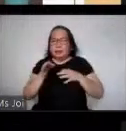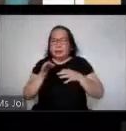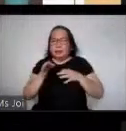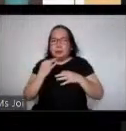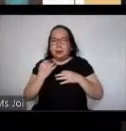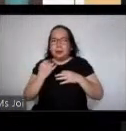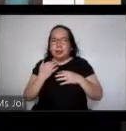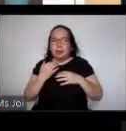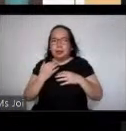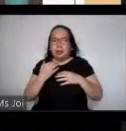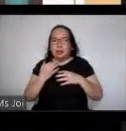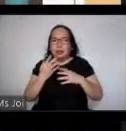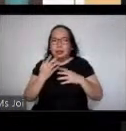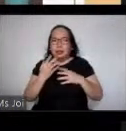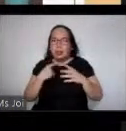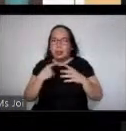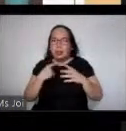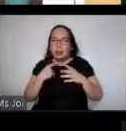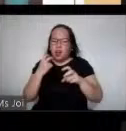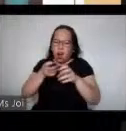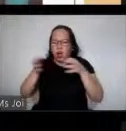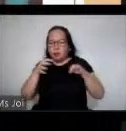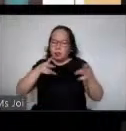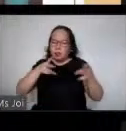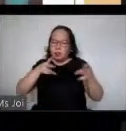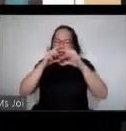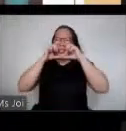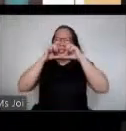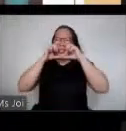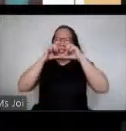ang kanyang few minutes.